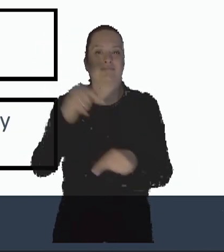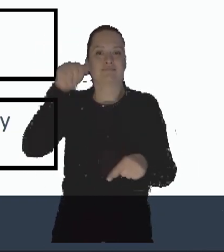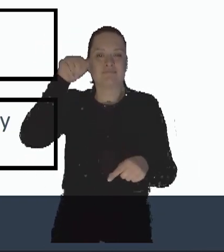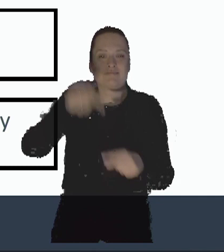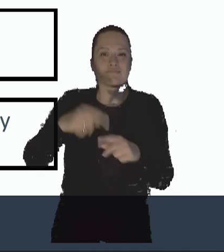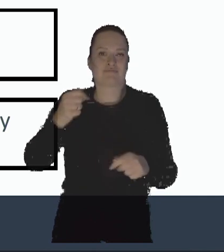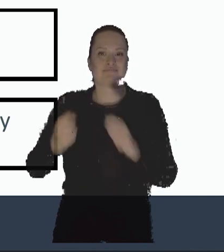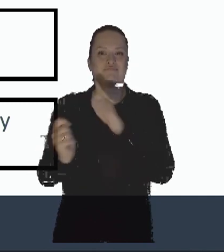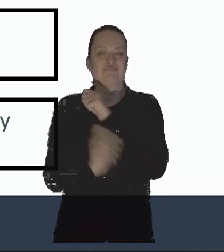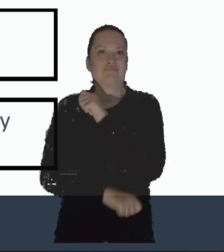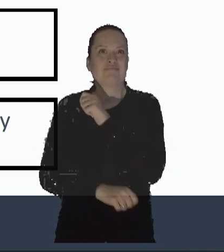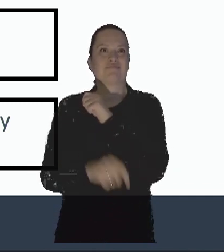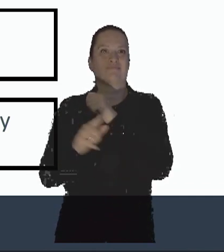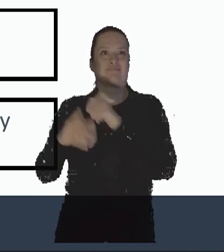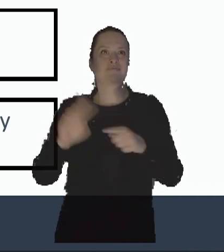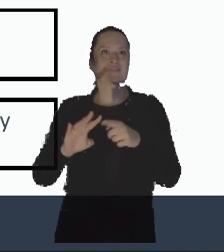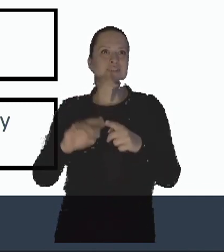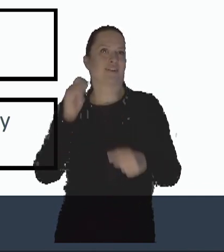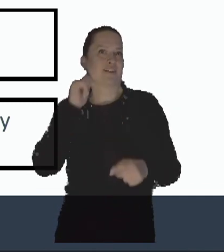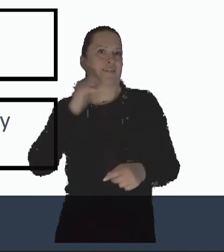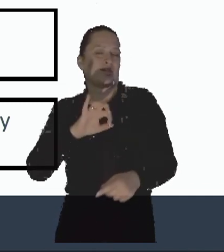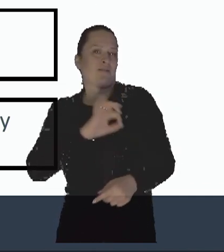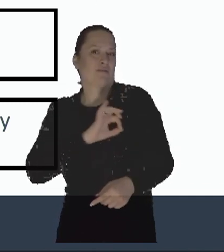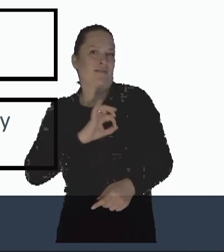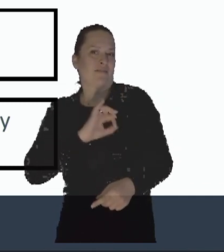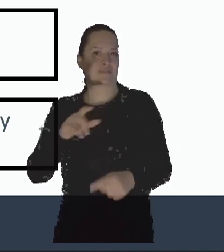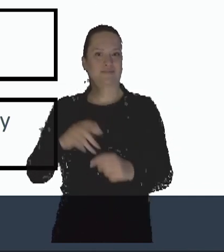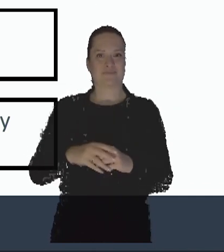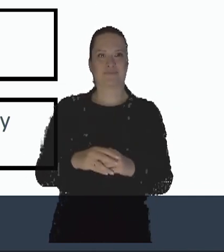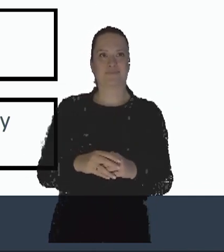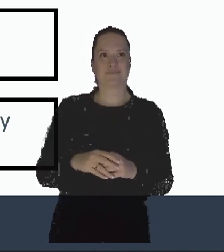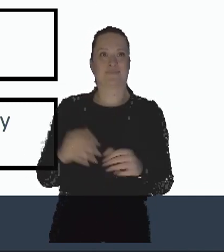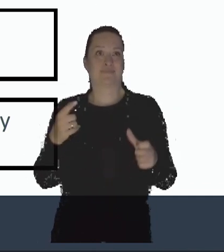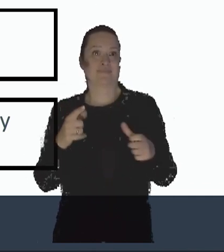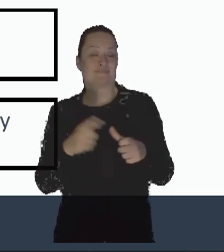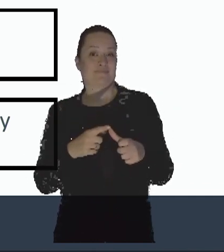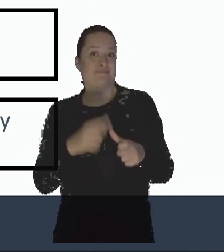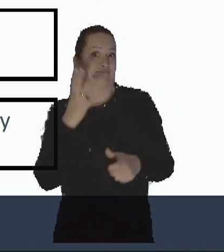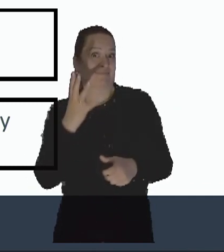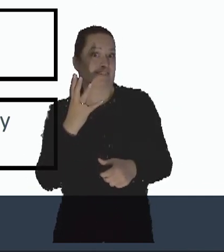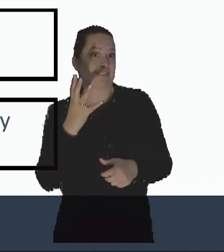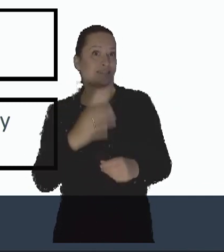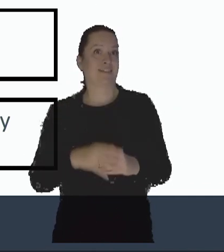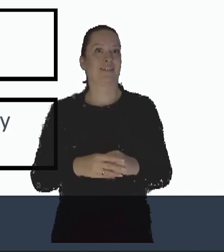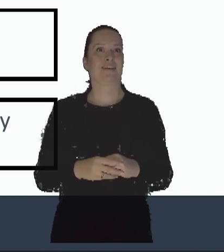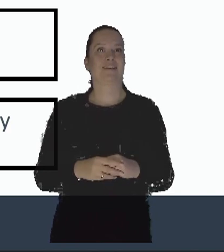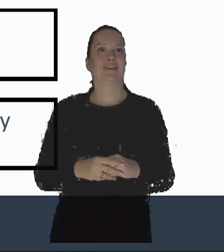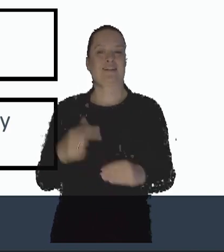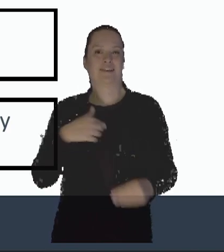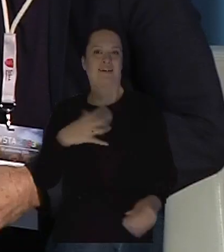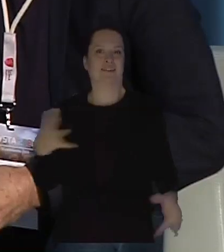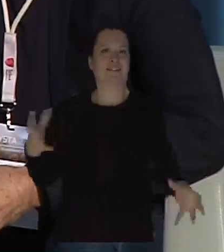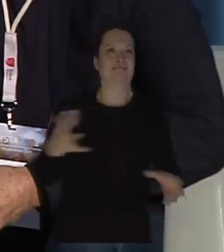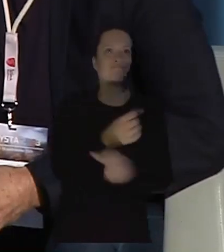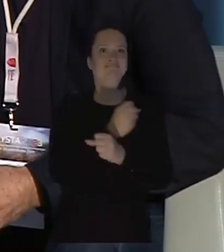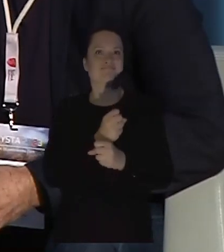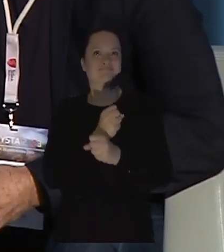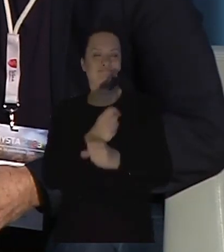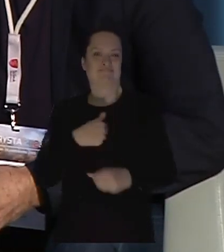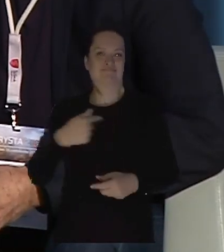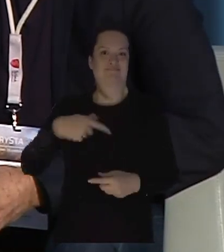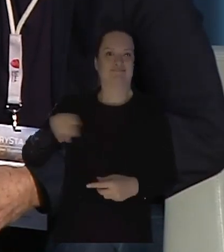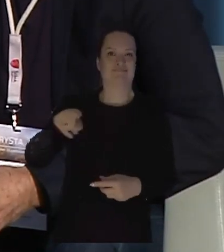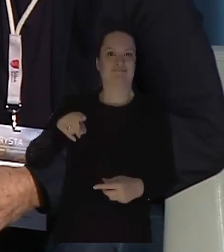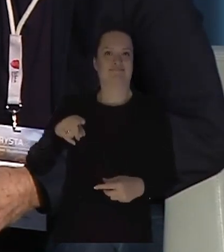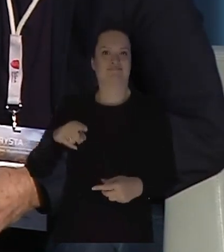pokutnym wykutym przez cudzołożników i wszeteczników, czy była to odpowiedź D, łup